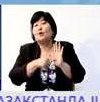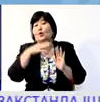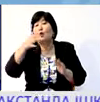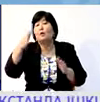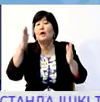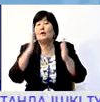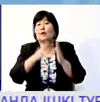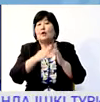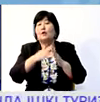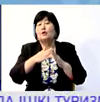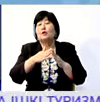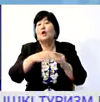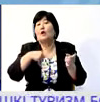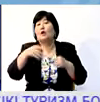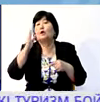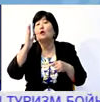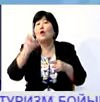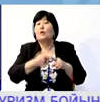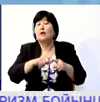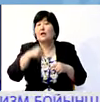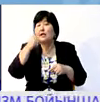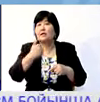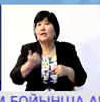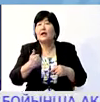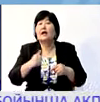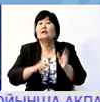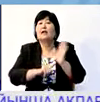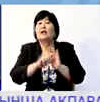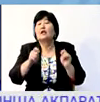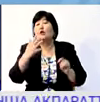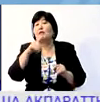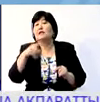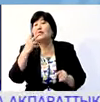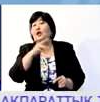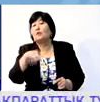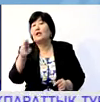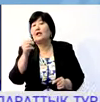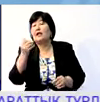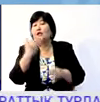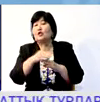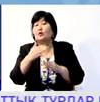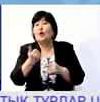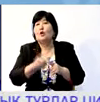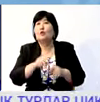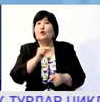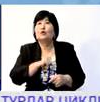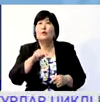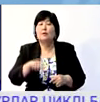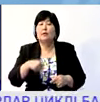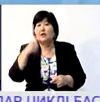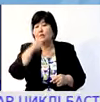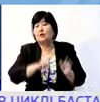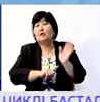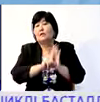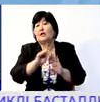тұрғын үй құрылысы жүргізілді. Соның биылғы жылға облигациялар шығару есебінен 5,2 миллиард қаржы бөлінді. Бұл жұмыстарды биыл жылдың соңына